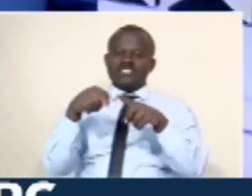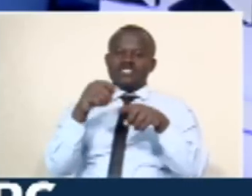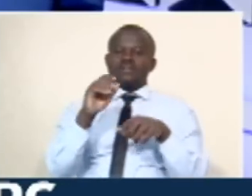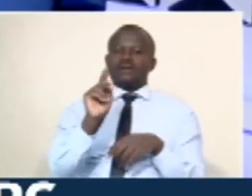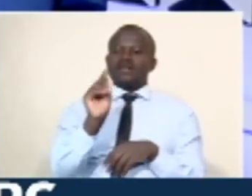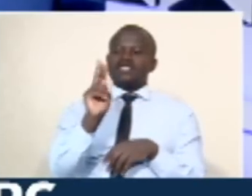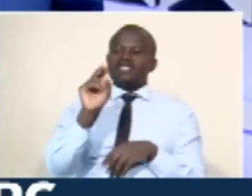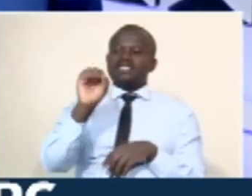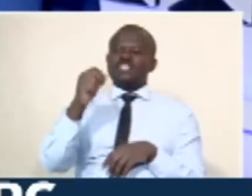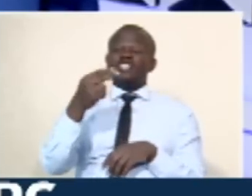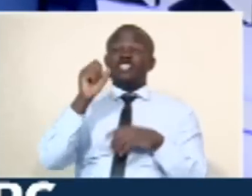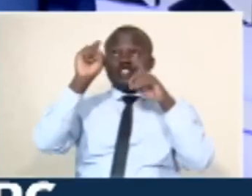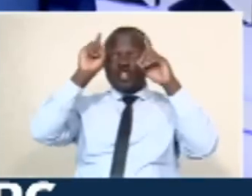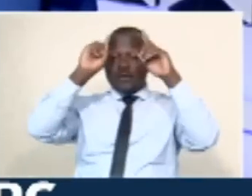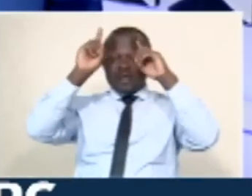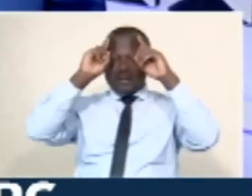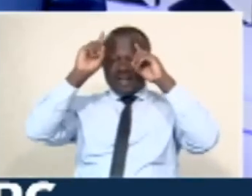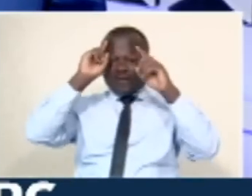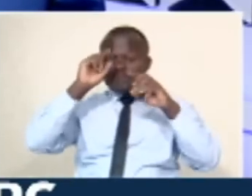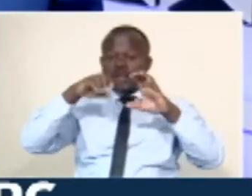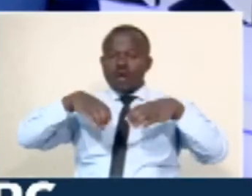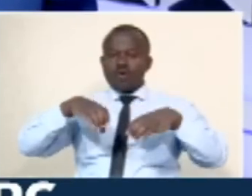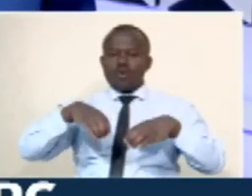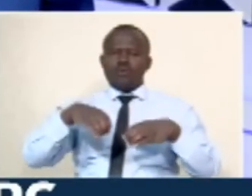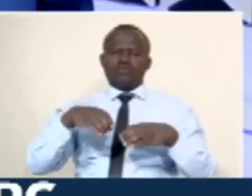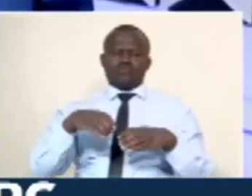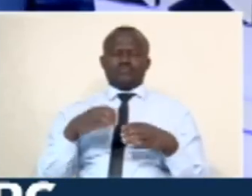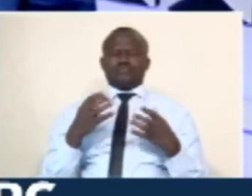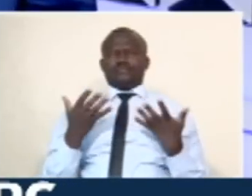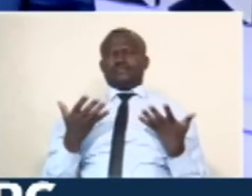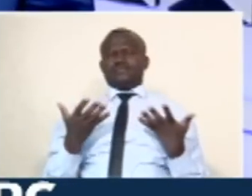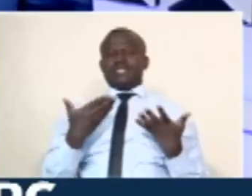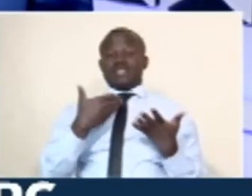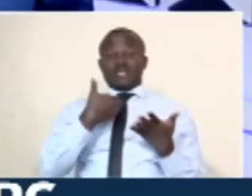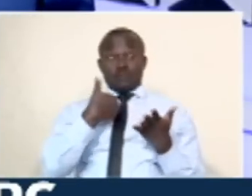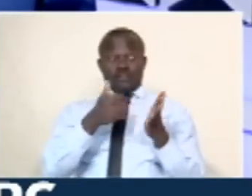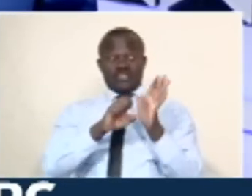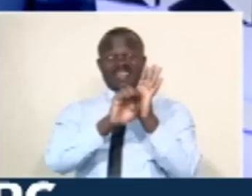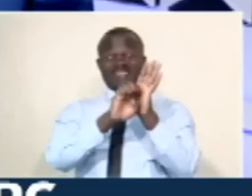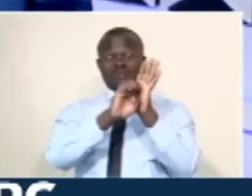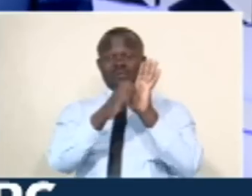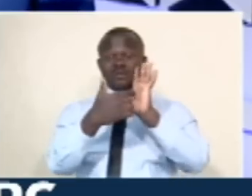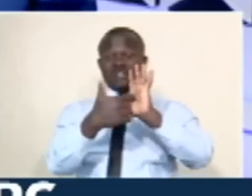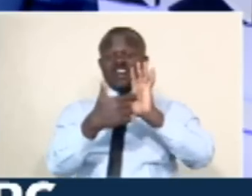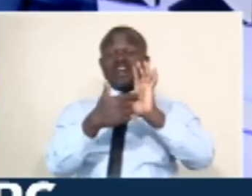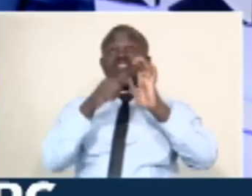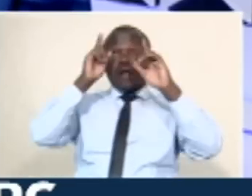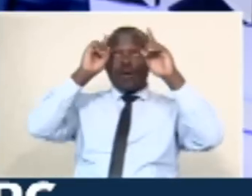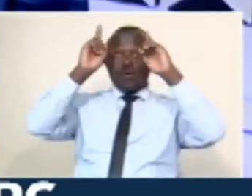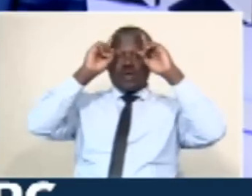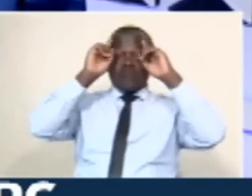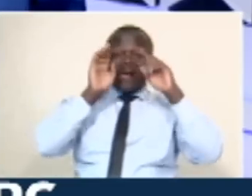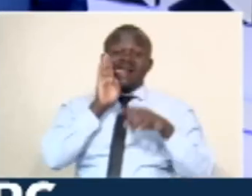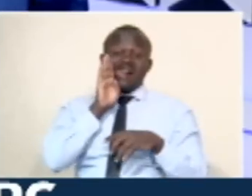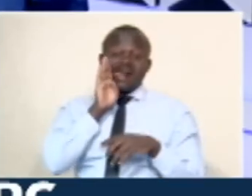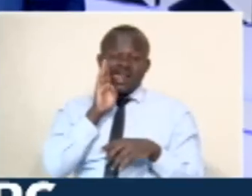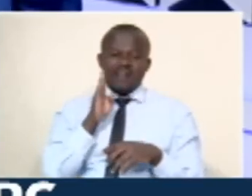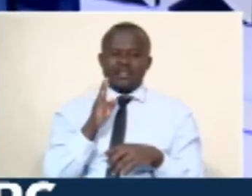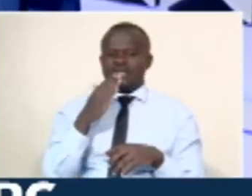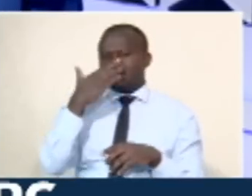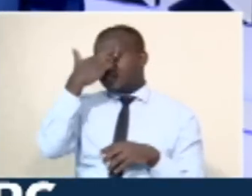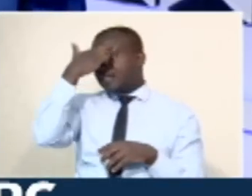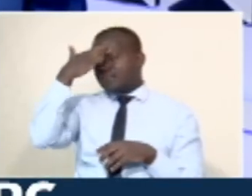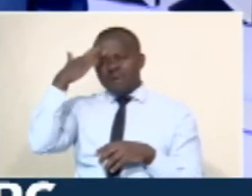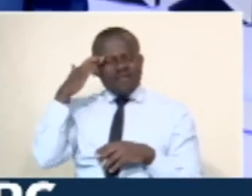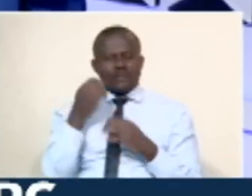bya guverinoma ya Kongo. Umuntu yakwibaza ni mufite ibimenyetso bigaragaza ko ari ibihimbano, ese ni iki cyaba gituma leta